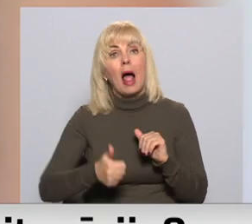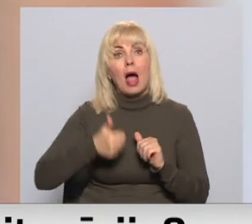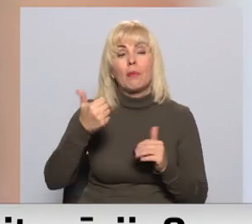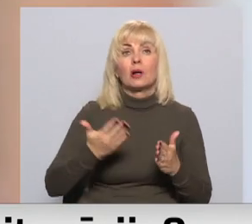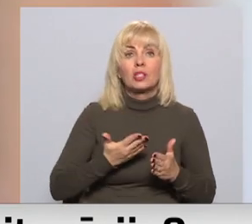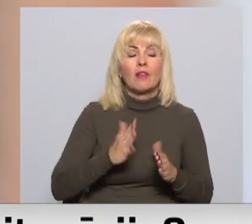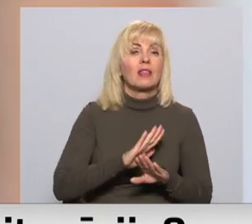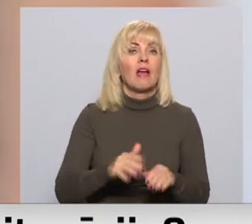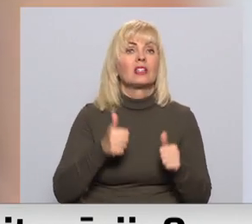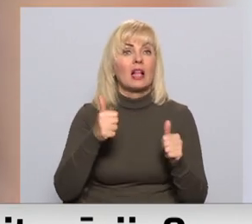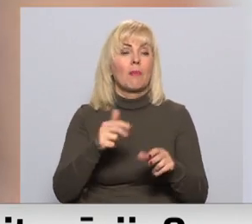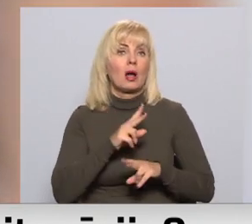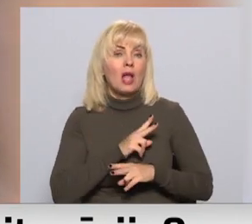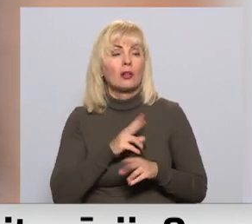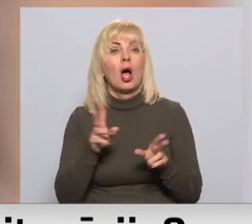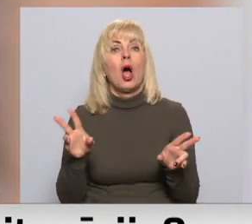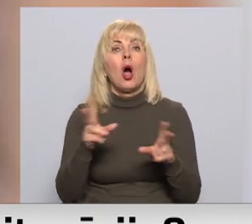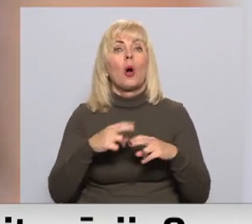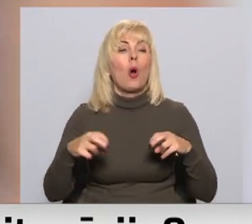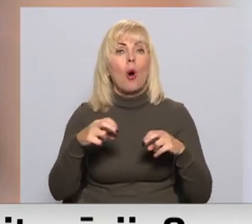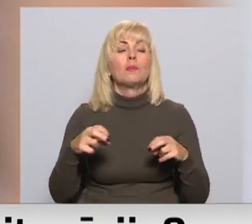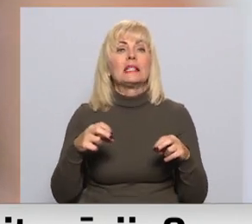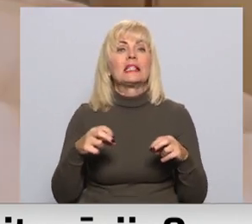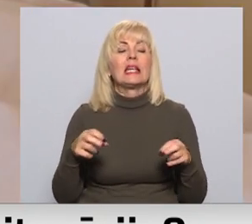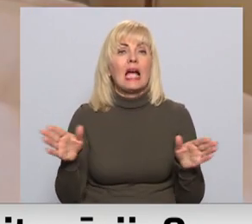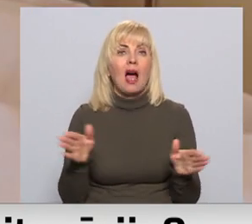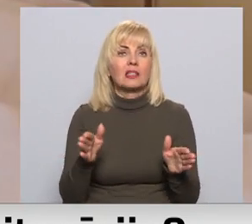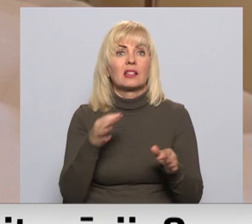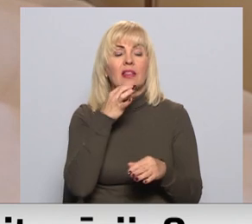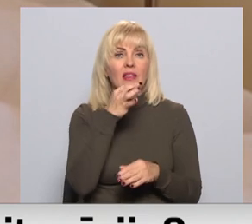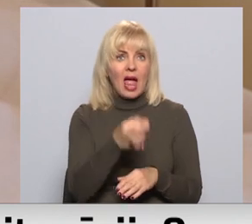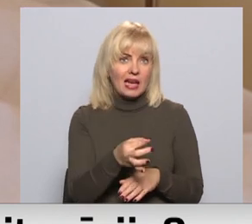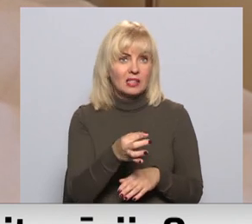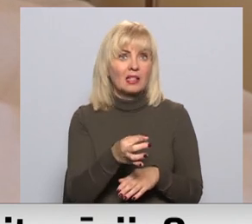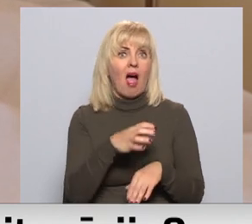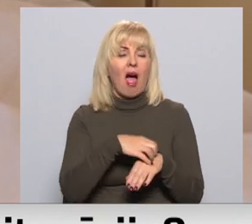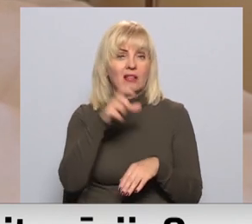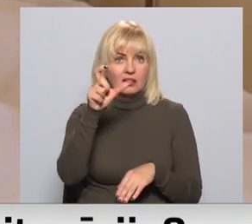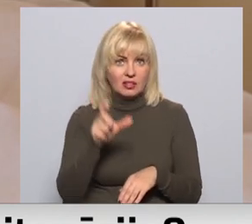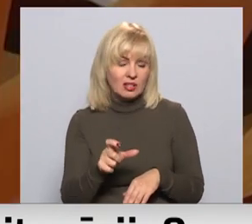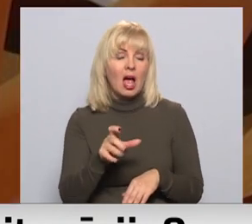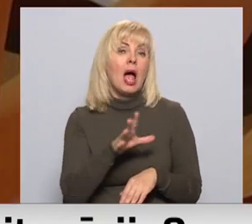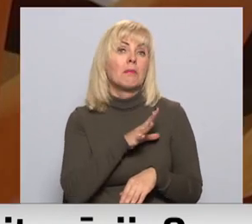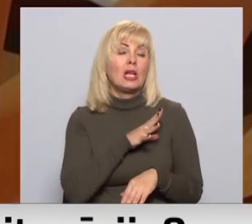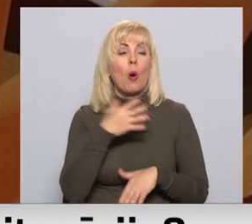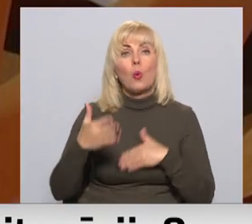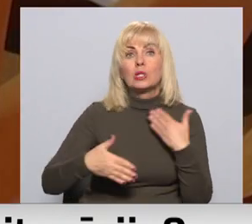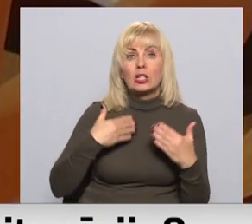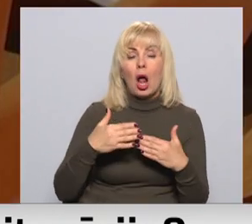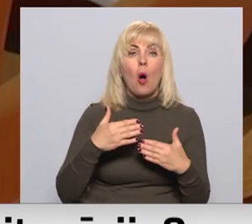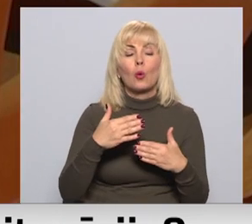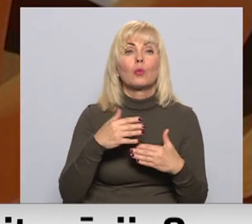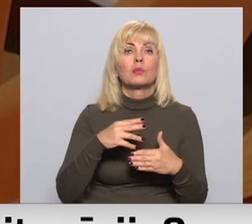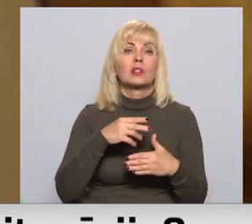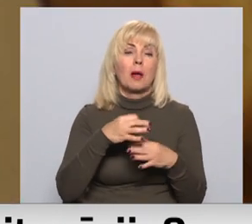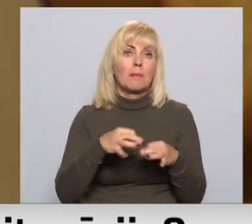par labu nāvi, tā komisijas sēdē teica ārsts Vilnis Sosārs, un deputāti viņam pilnībā piekrītot. Bijušas arī bažas, ka eitanāzijas iespēja